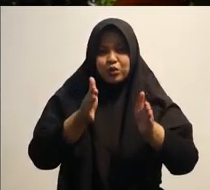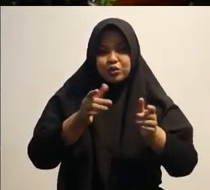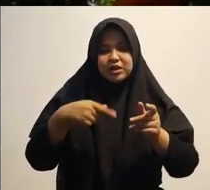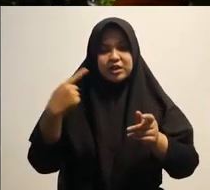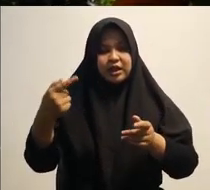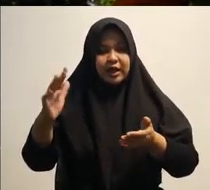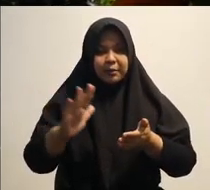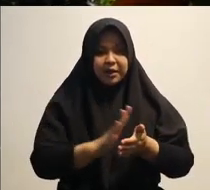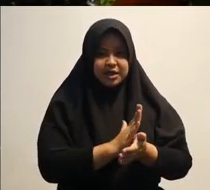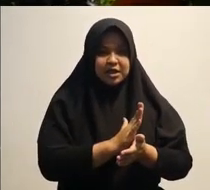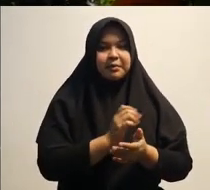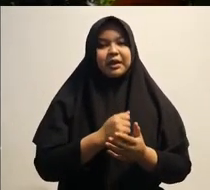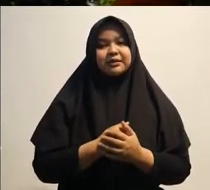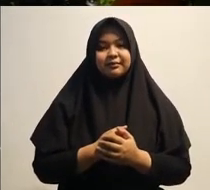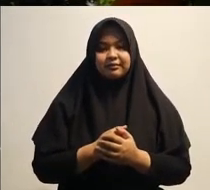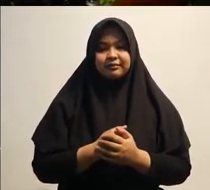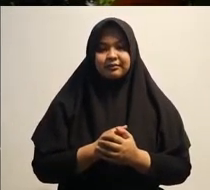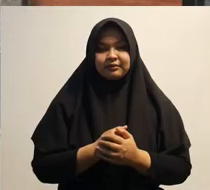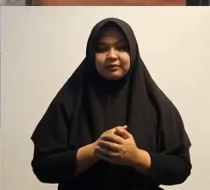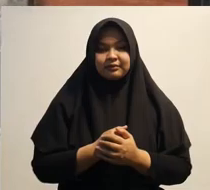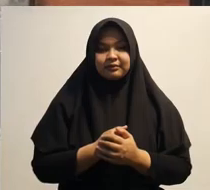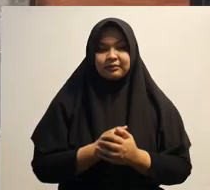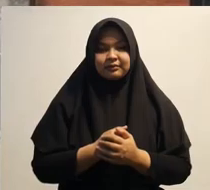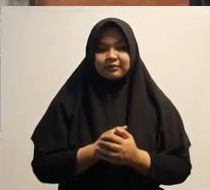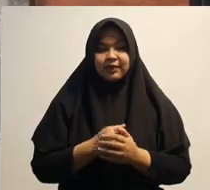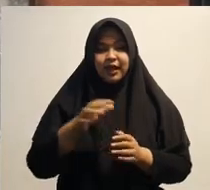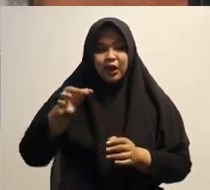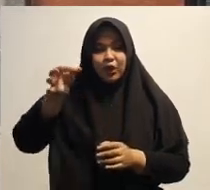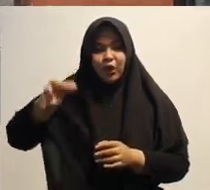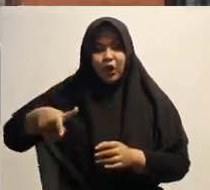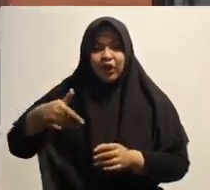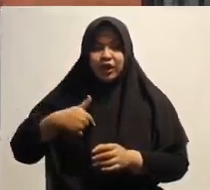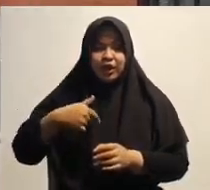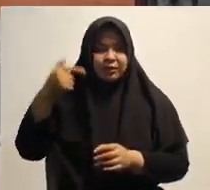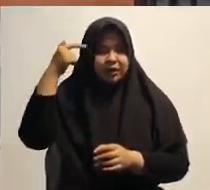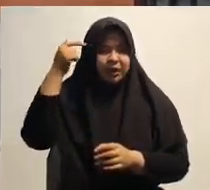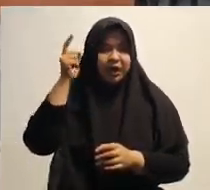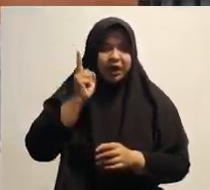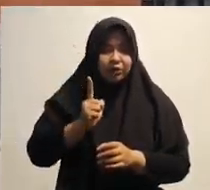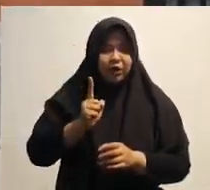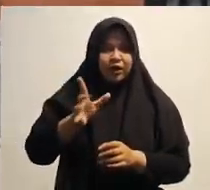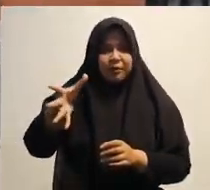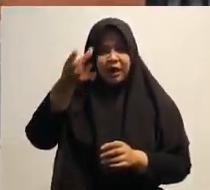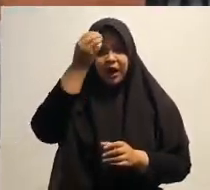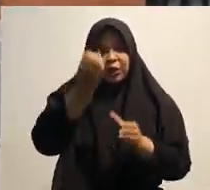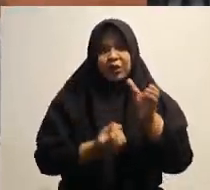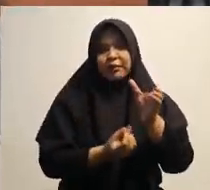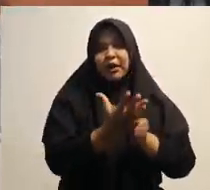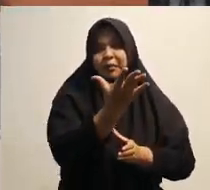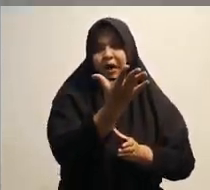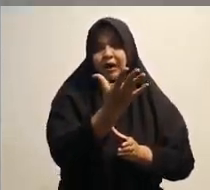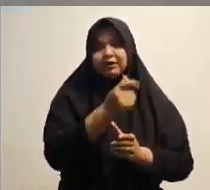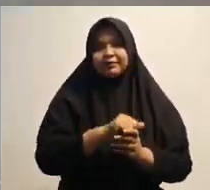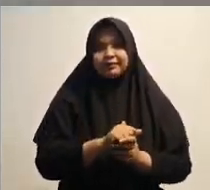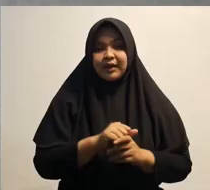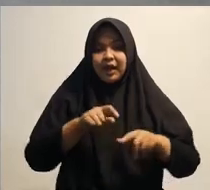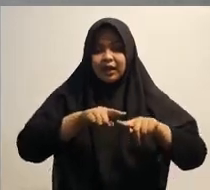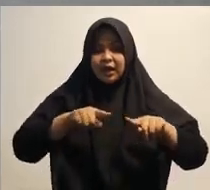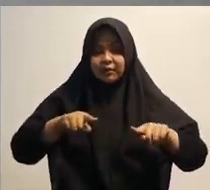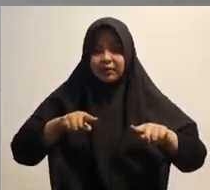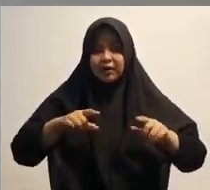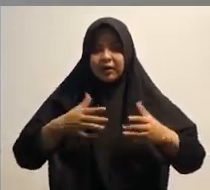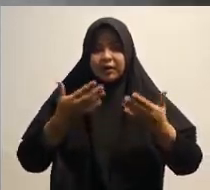setiap kesempatan yang kulewati sehari-hari. Kota ini kupikir memang tumbuh dan berkembang,